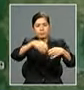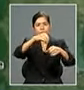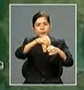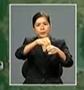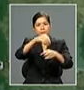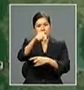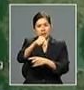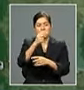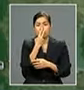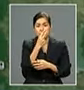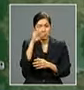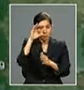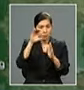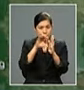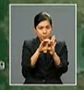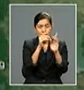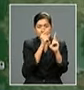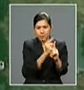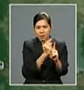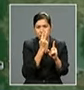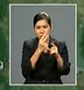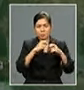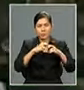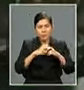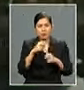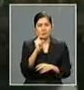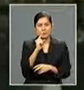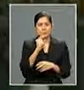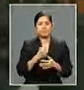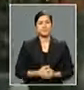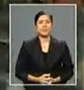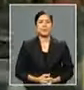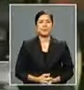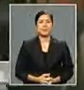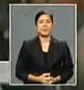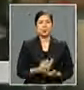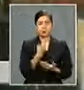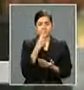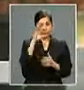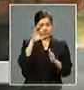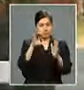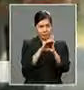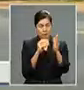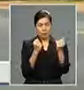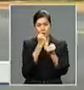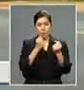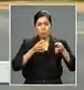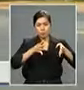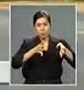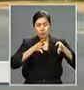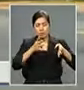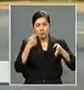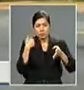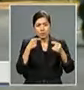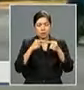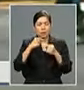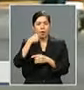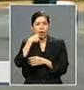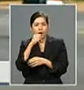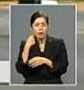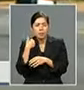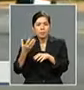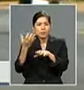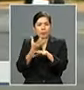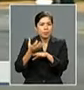น้าตาเป็นยังไงนะครับสภาพที่เป็นอยู่ครับดูนะครับนี่แหละครับรถบรรทุกอ้อยครับปกติแล้วก็อลุ่มอล่วยกันเต็มที่นะครับไม่ว่าจะเป็นน้